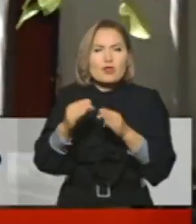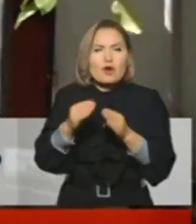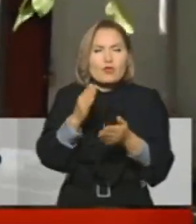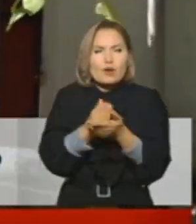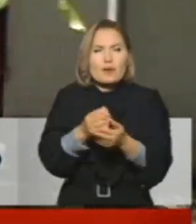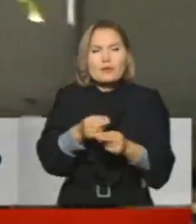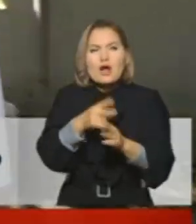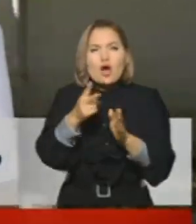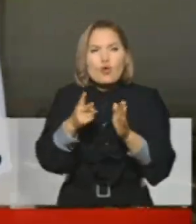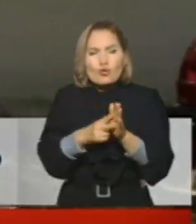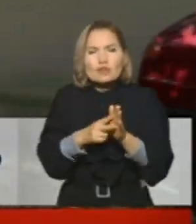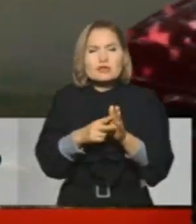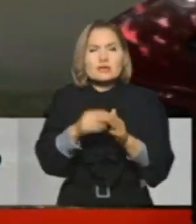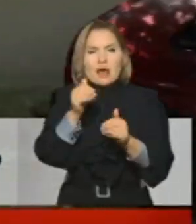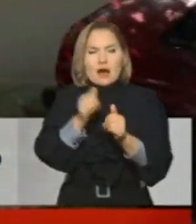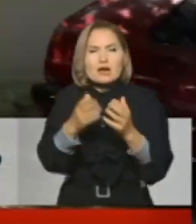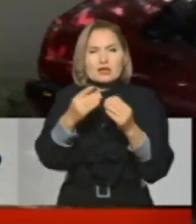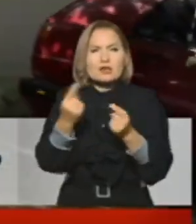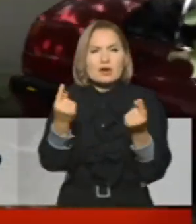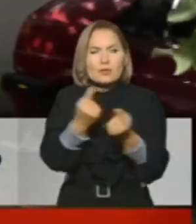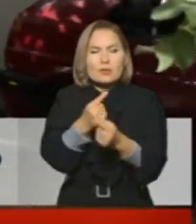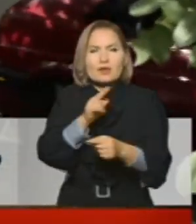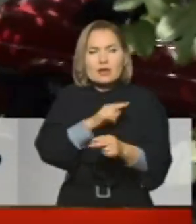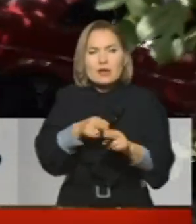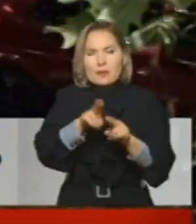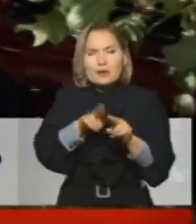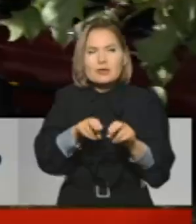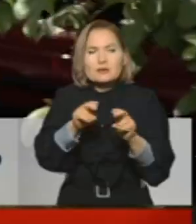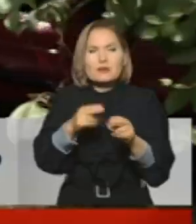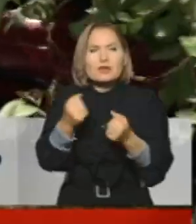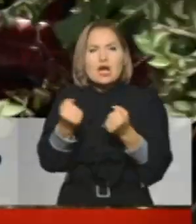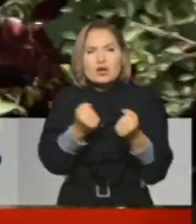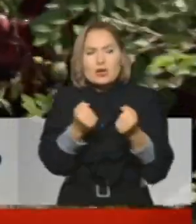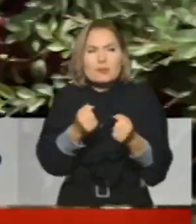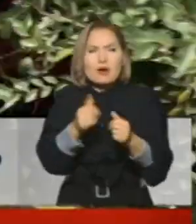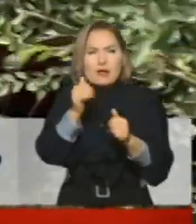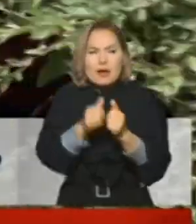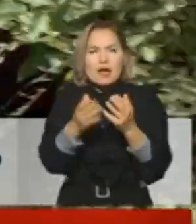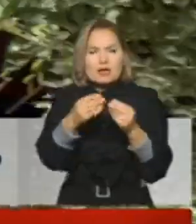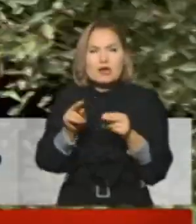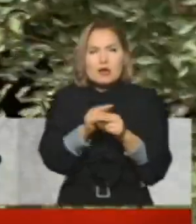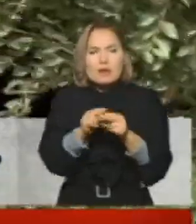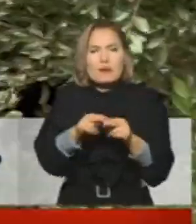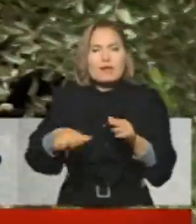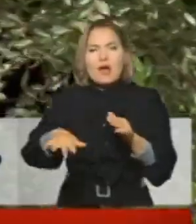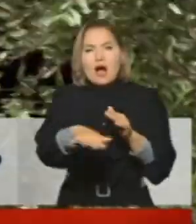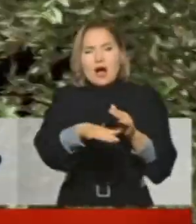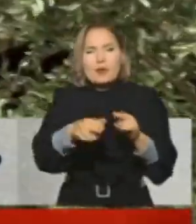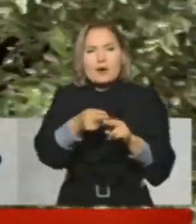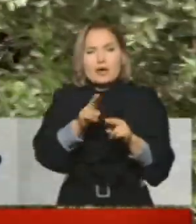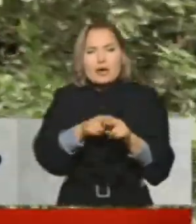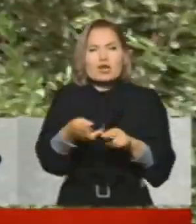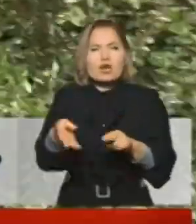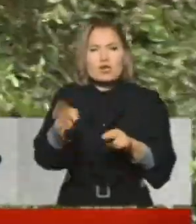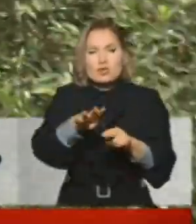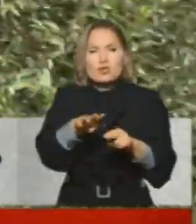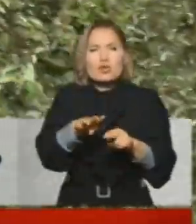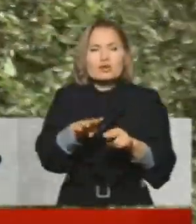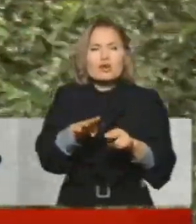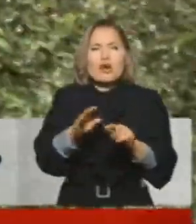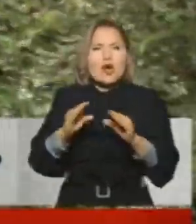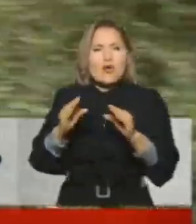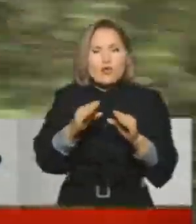жүр. Бұл жерге жүргізушілер тоқтап, ұсақ бөлшектерін ауыстырады. Өздеріңіз көргендей, аула тар, бар жоғы 4-ақ көлік сияды.